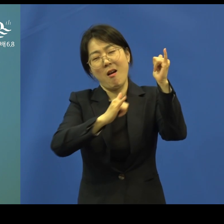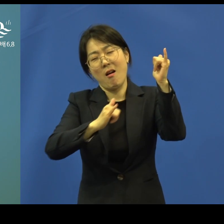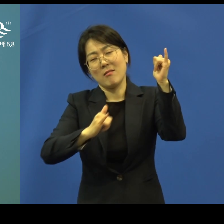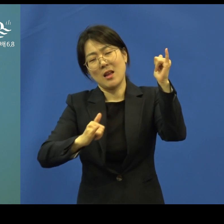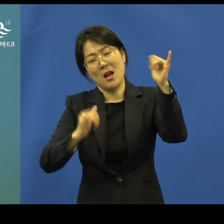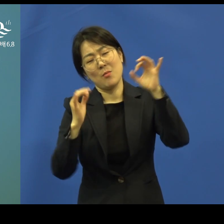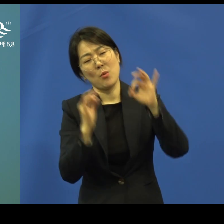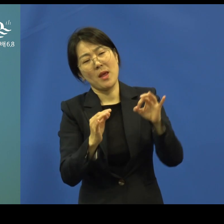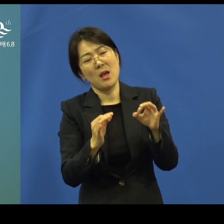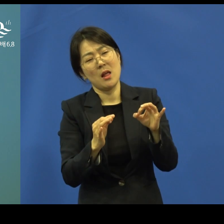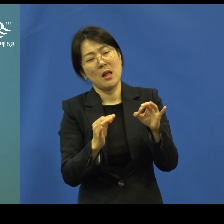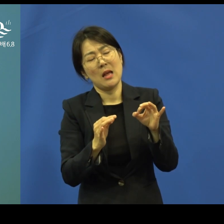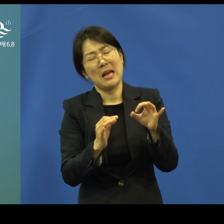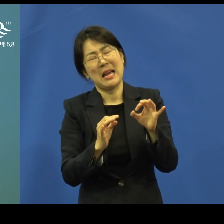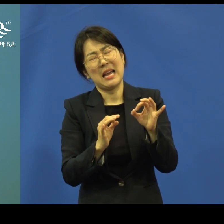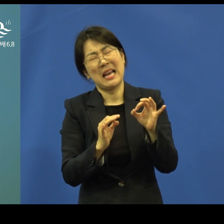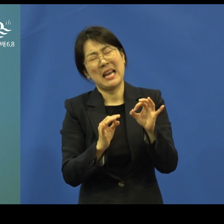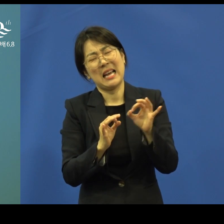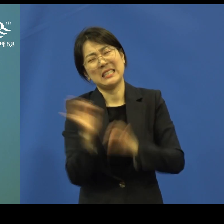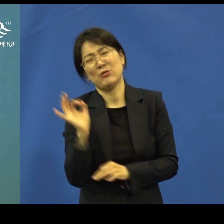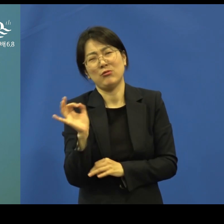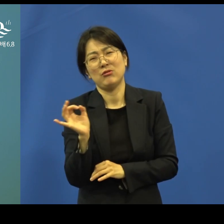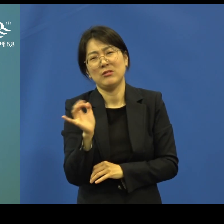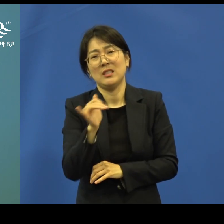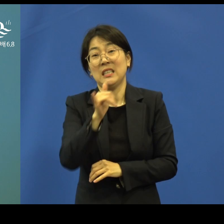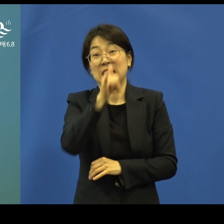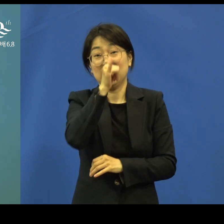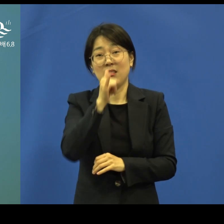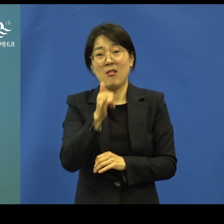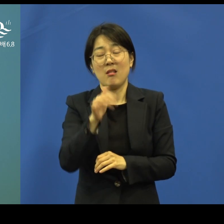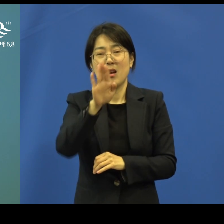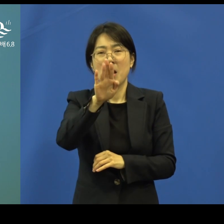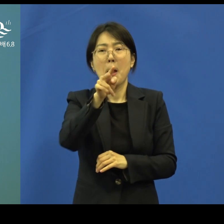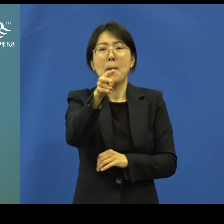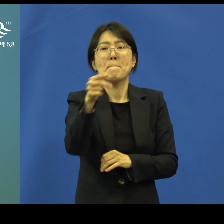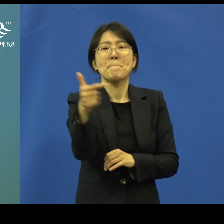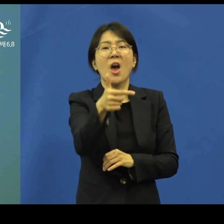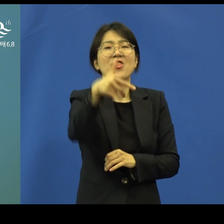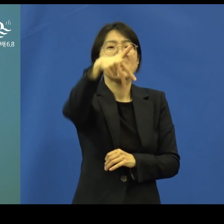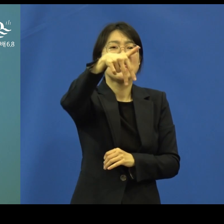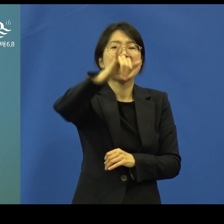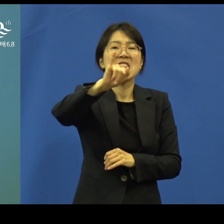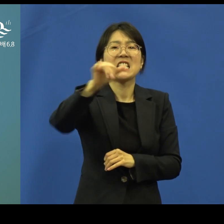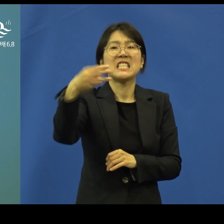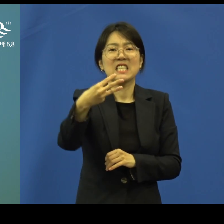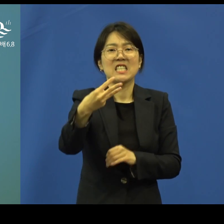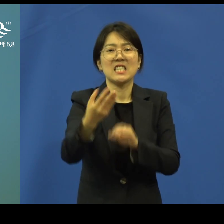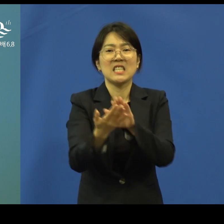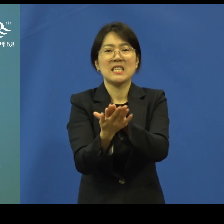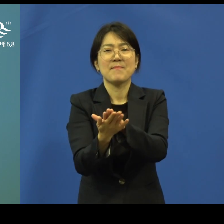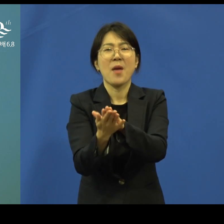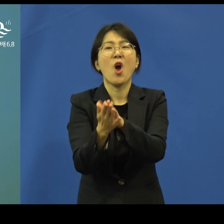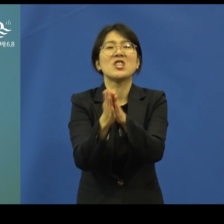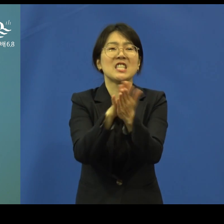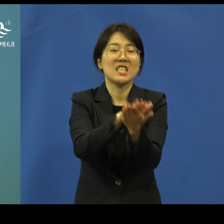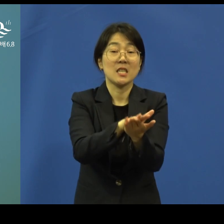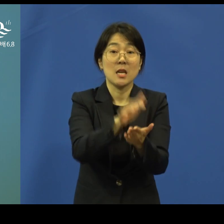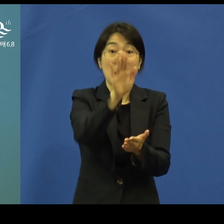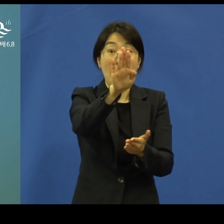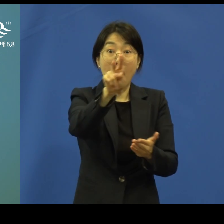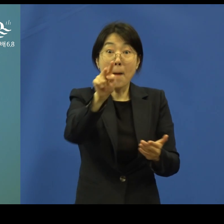때가 많았습니다. 우리도 모르게 우리 자신이 변질이 찾아온다는 거죠. 그래서